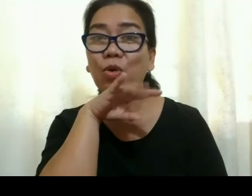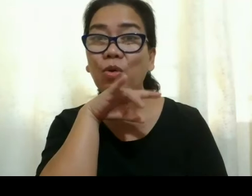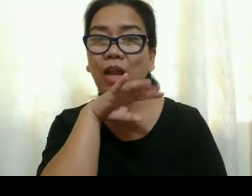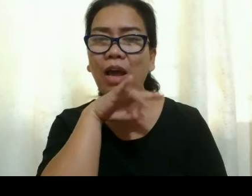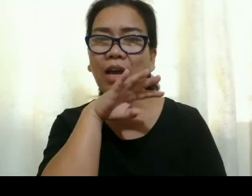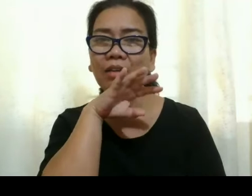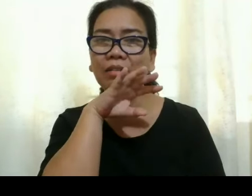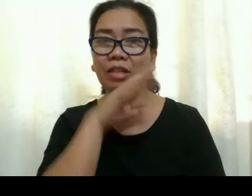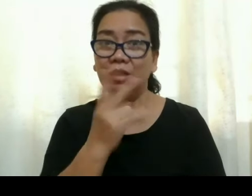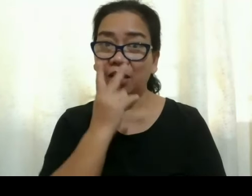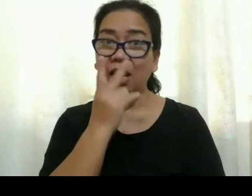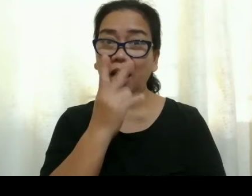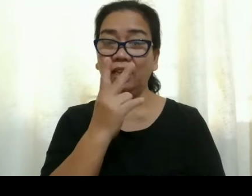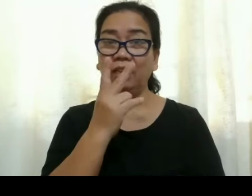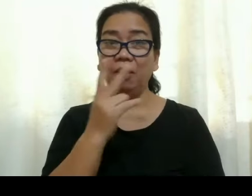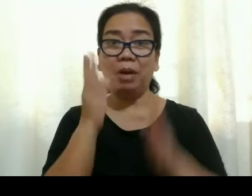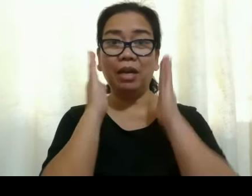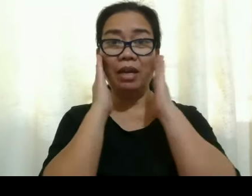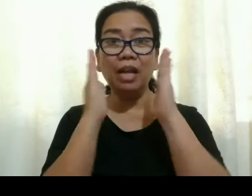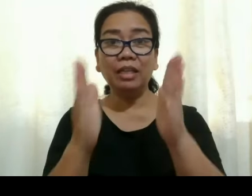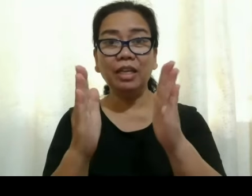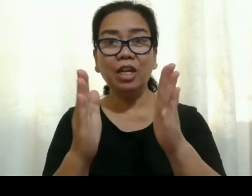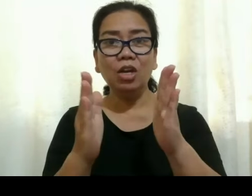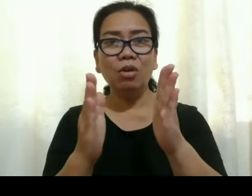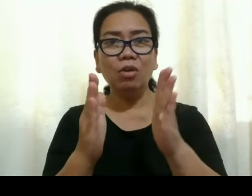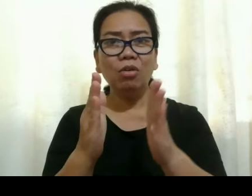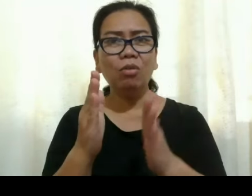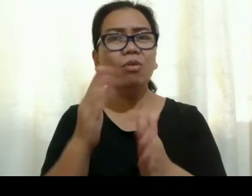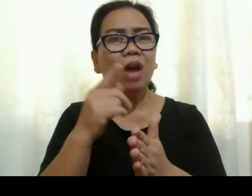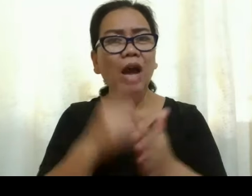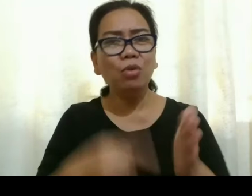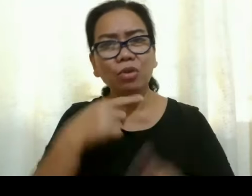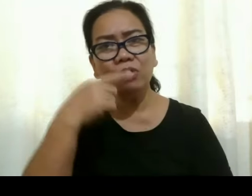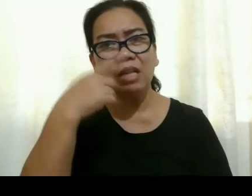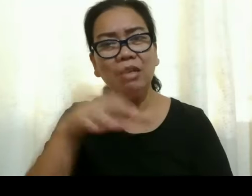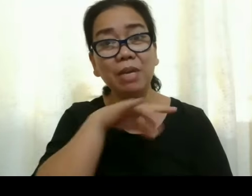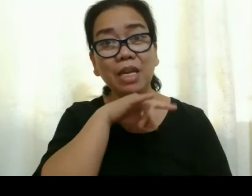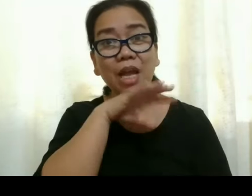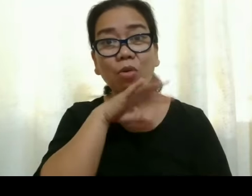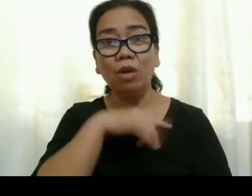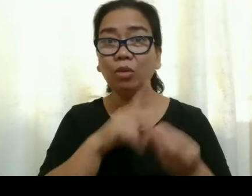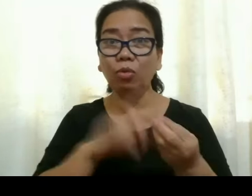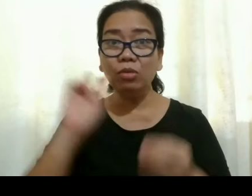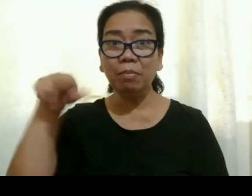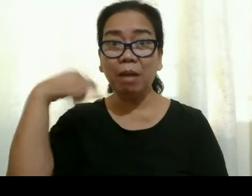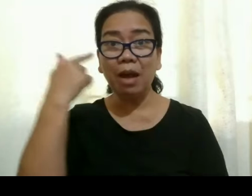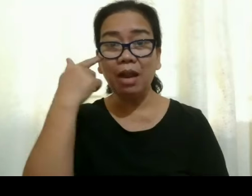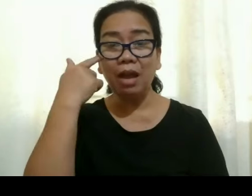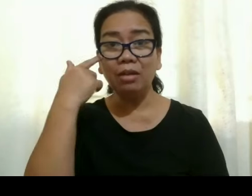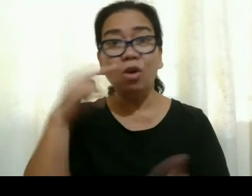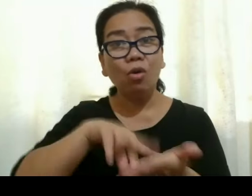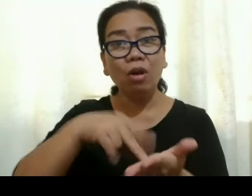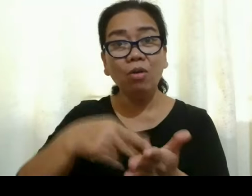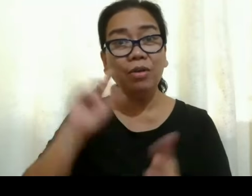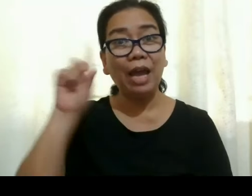Isang lola. Tingnan natin, pakinggan natin, kung ano yung sasabihin ng lola tungkol sa